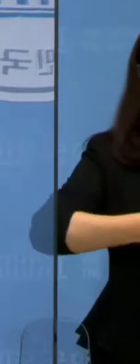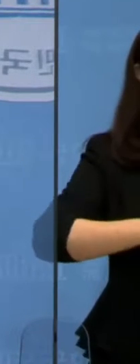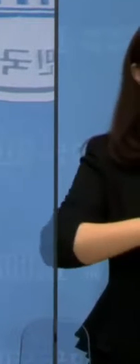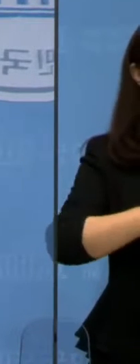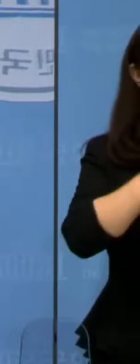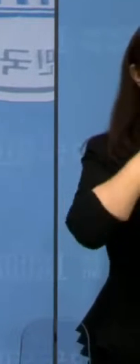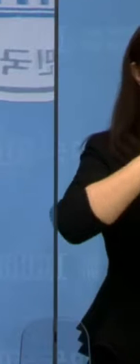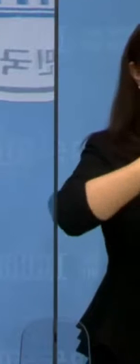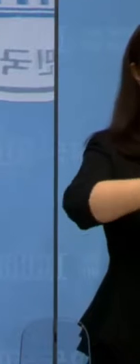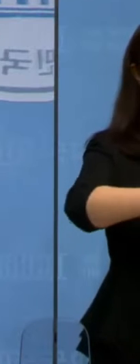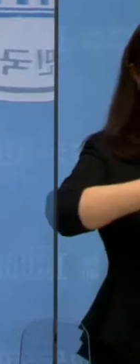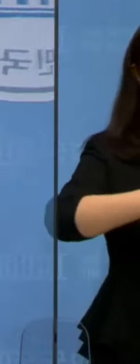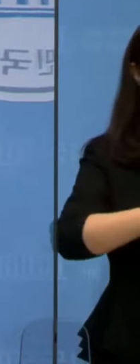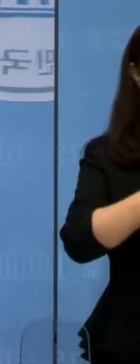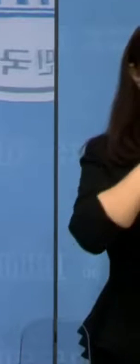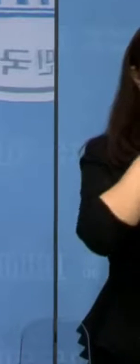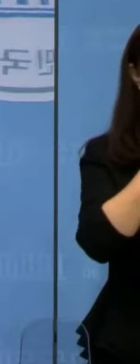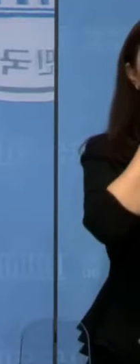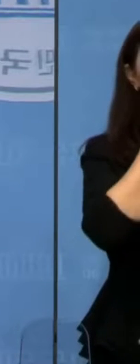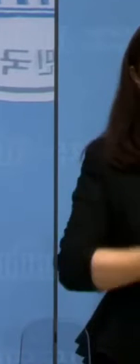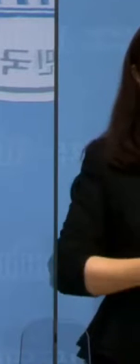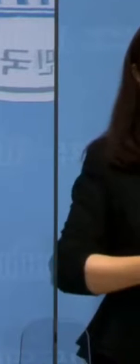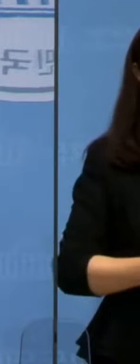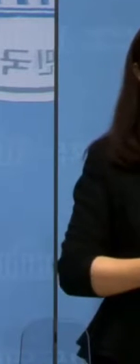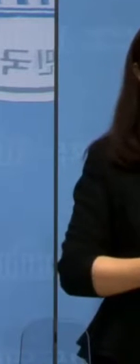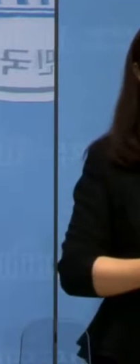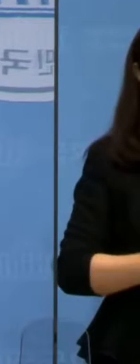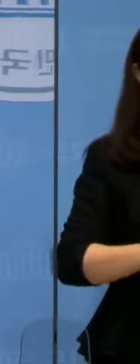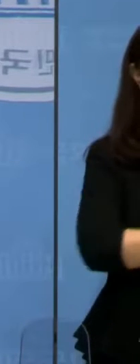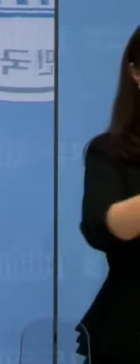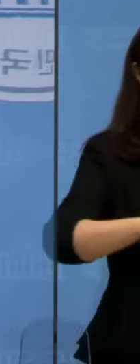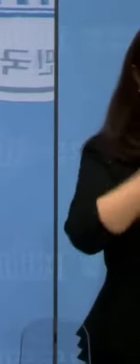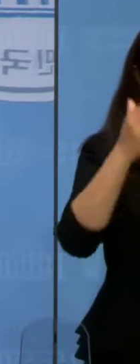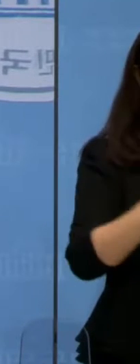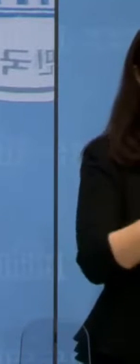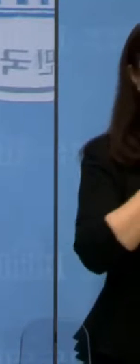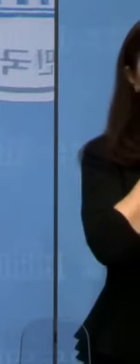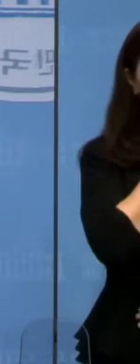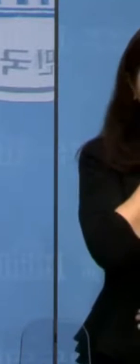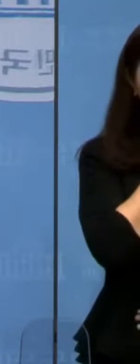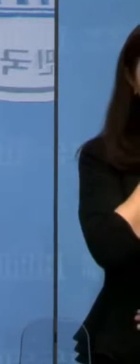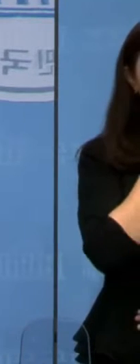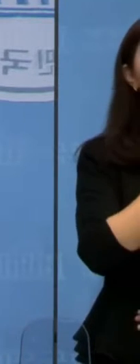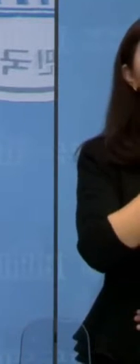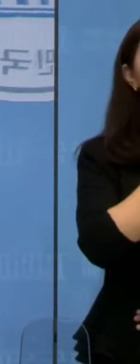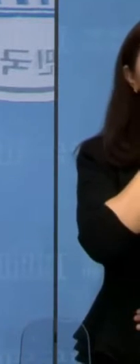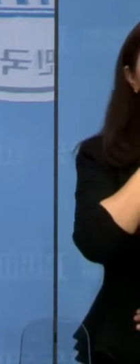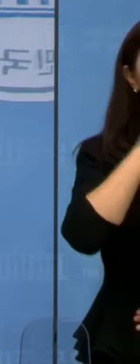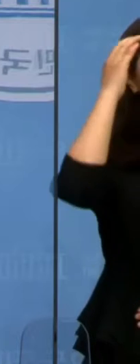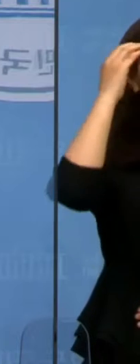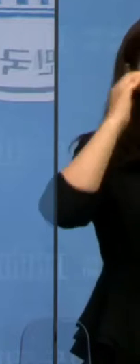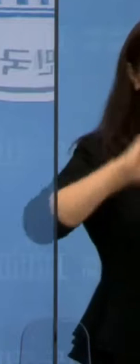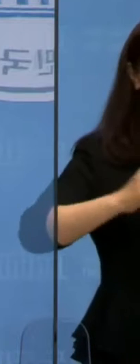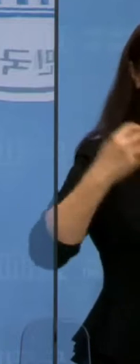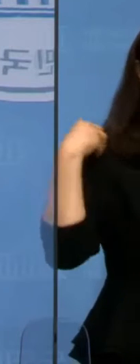정치, 진짜 행복, 그리고 우리가 바라는 진짜 대한민국을